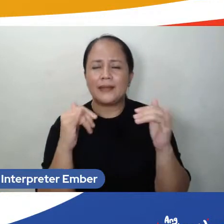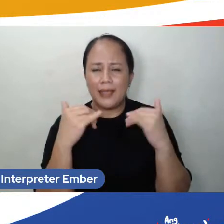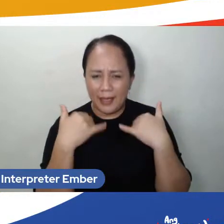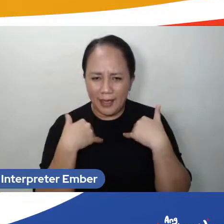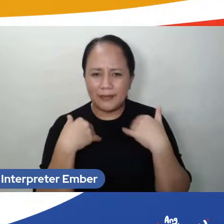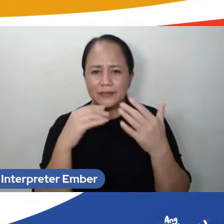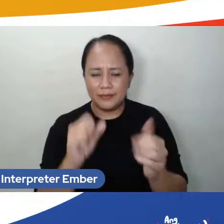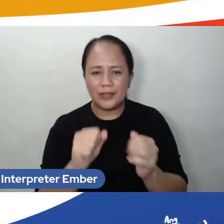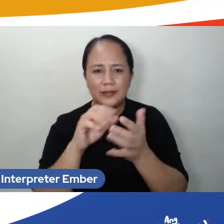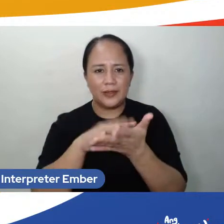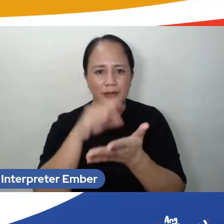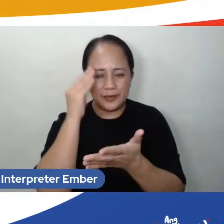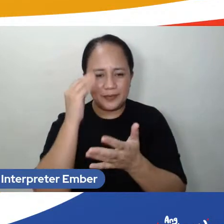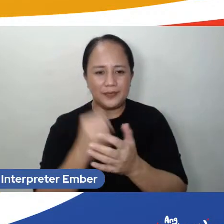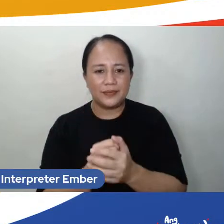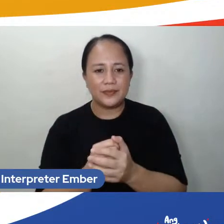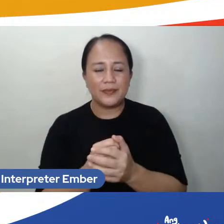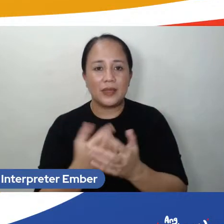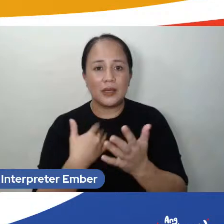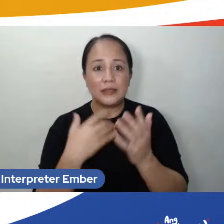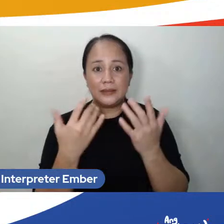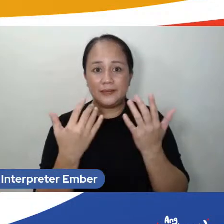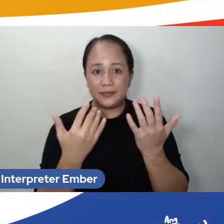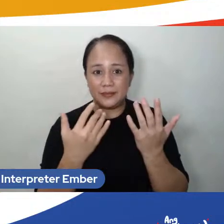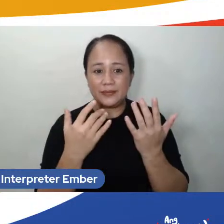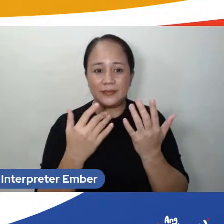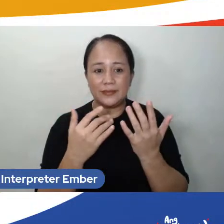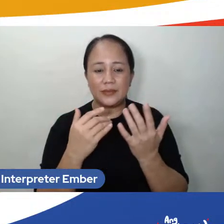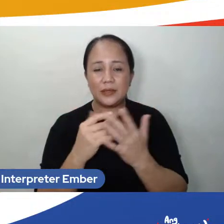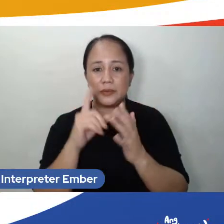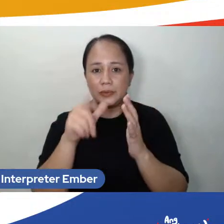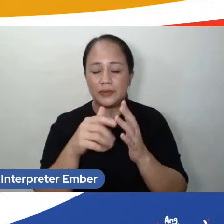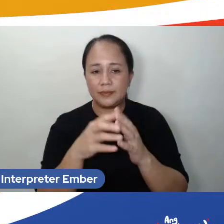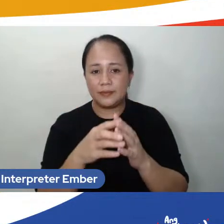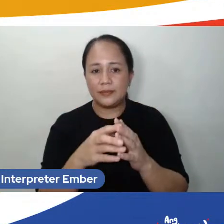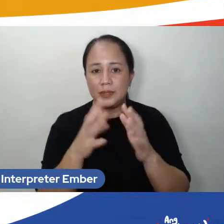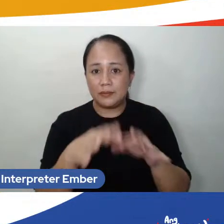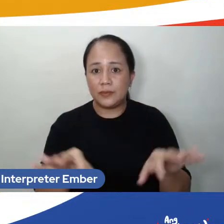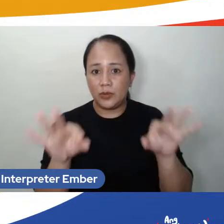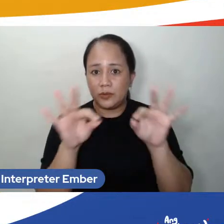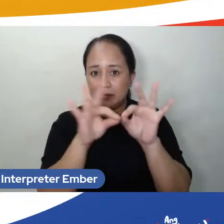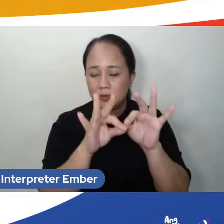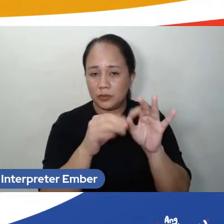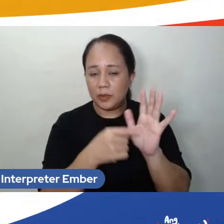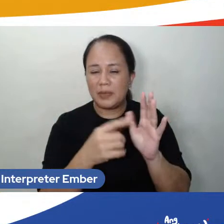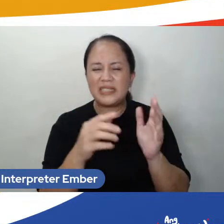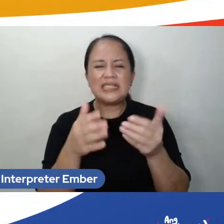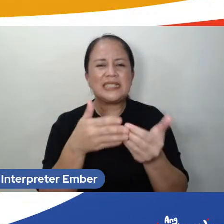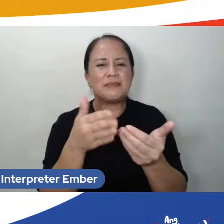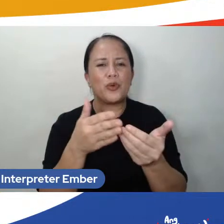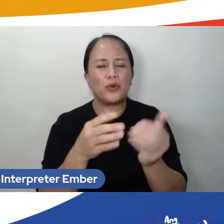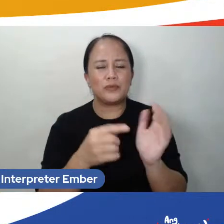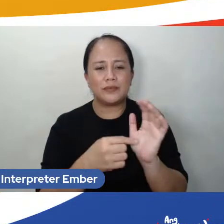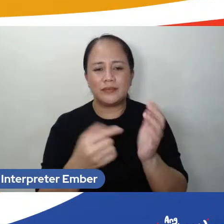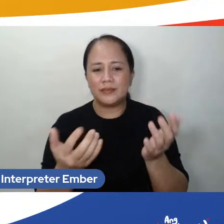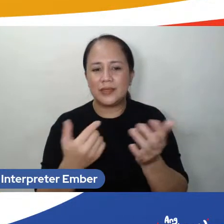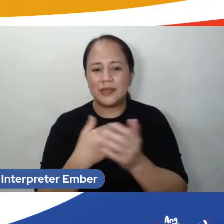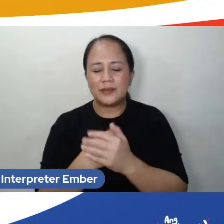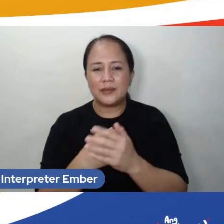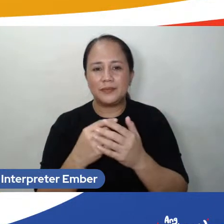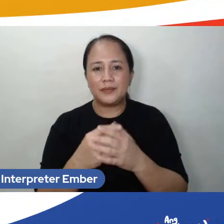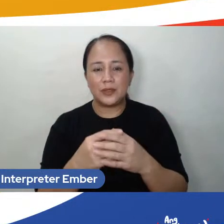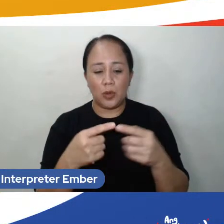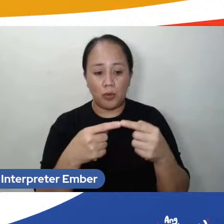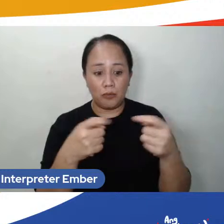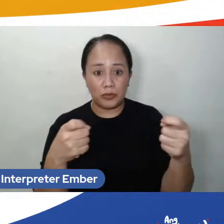matututunan. Together, we will be forming this necessary paradox. Pero simplihan na lang natin, opposite attracts. Ang